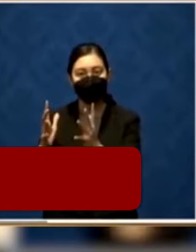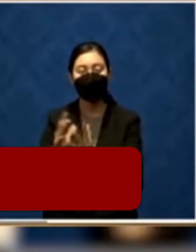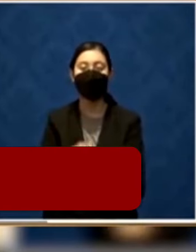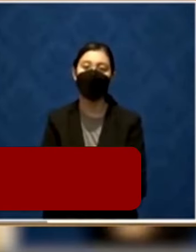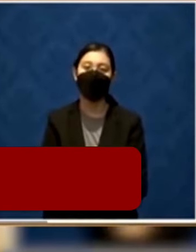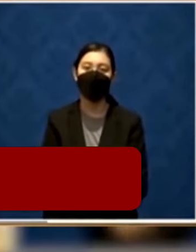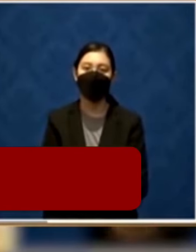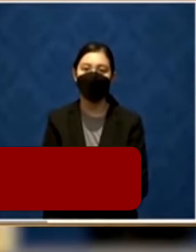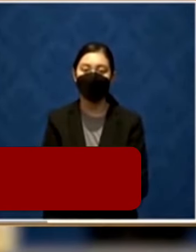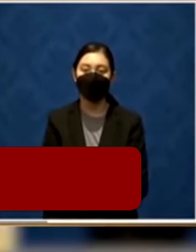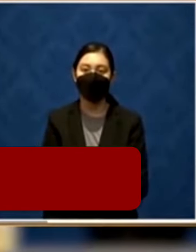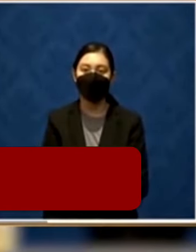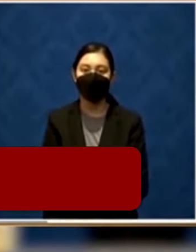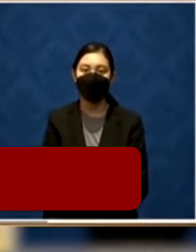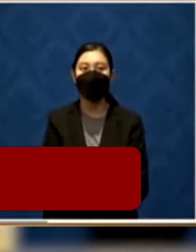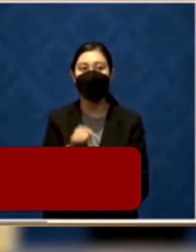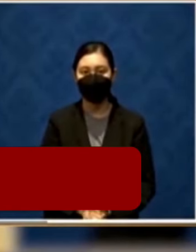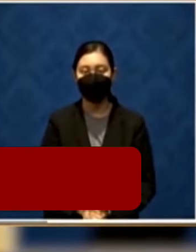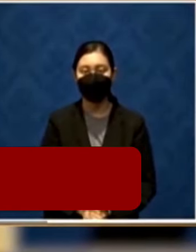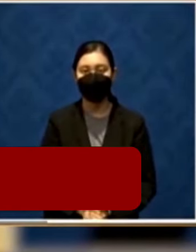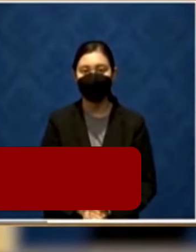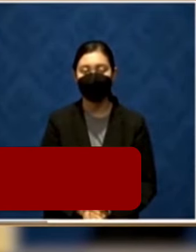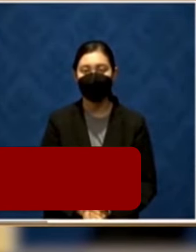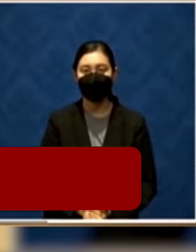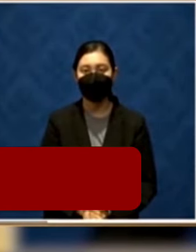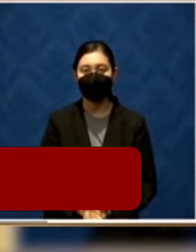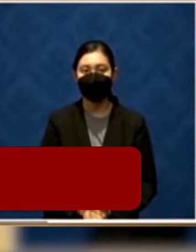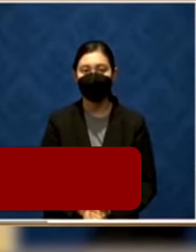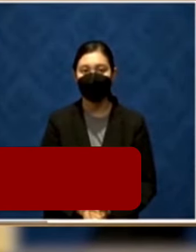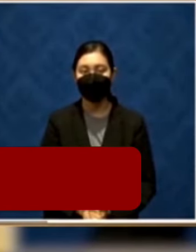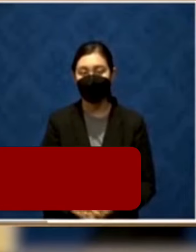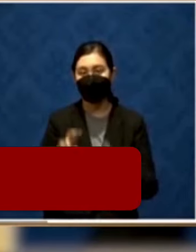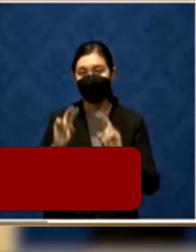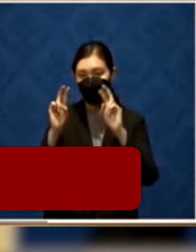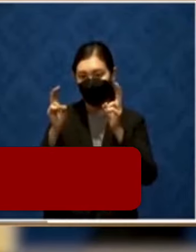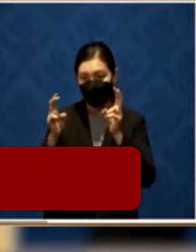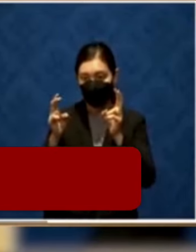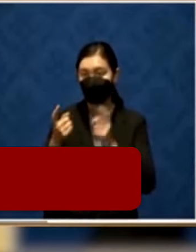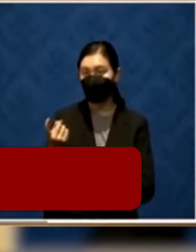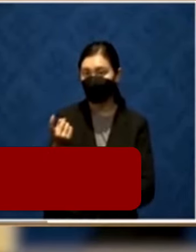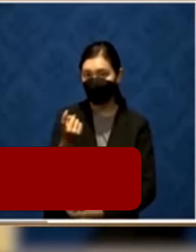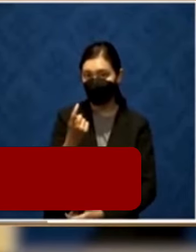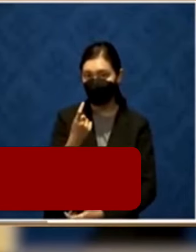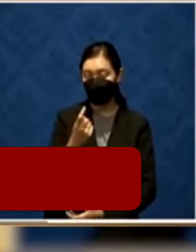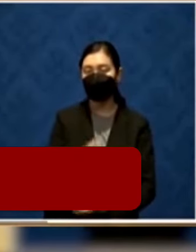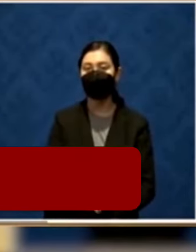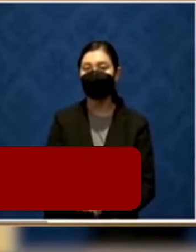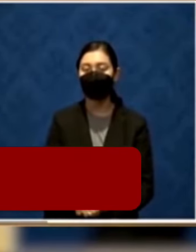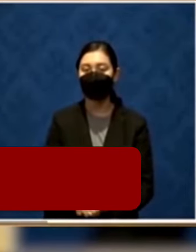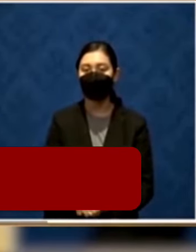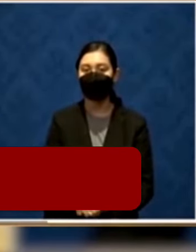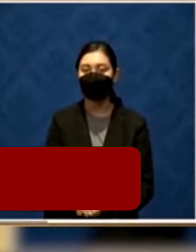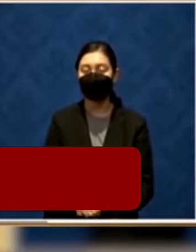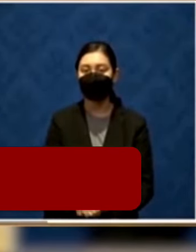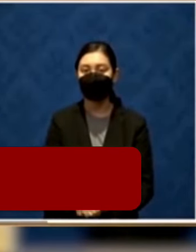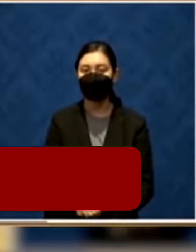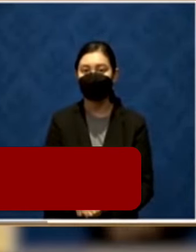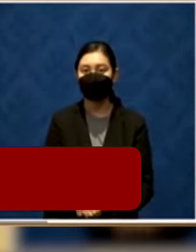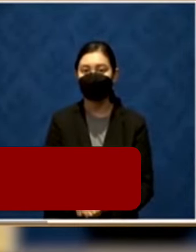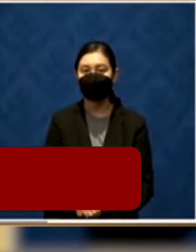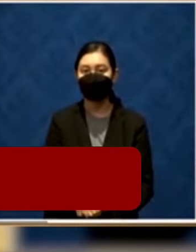คมีผลทันทีทำให้ขยับน้องเพลงชนธิดาเลื่อนขึ้นมาเป็นส.ส.บัญชีรายชื่อแทนน้องเพล